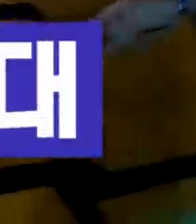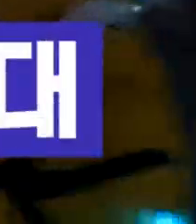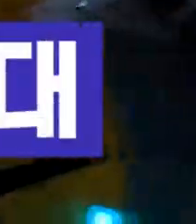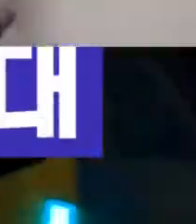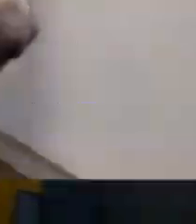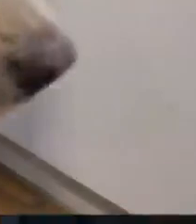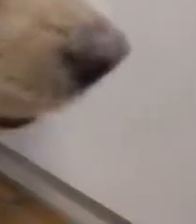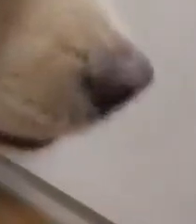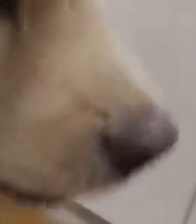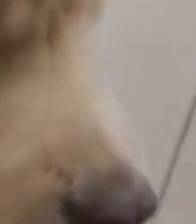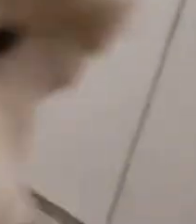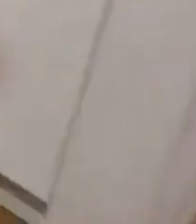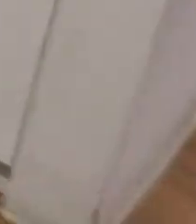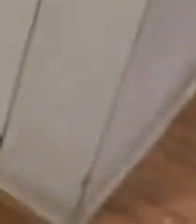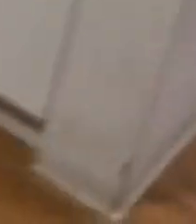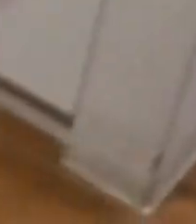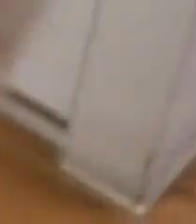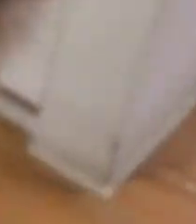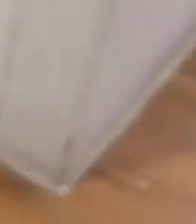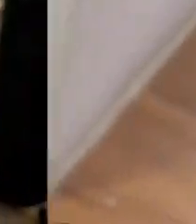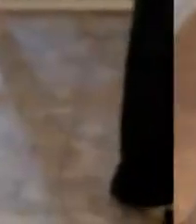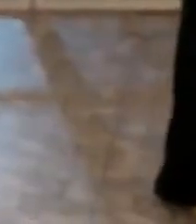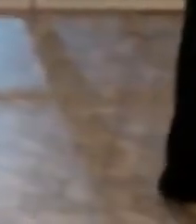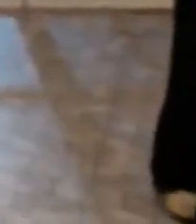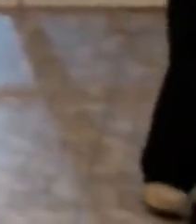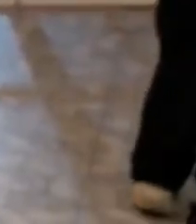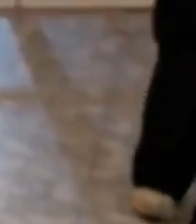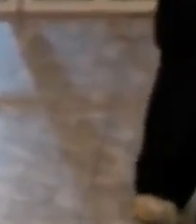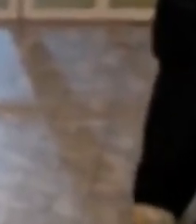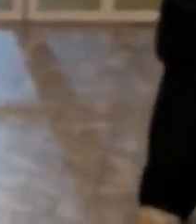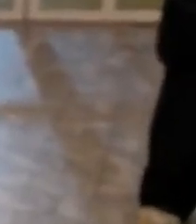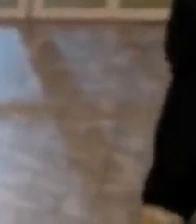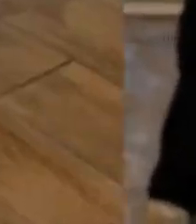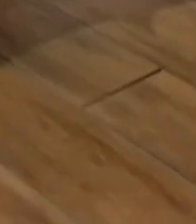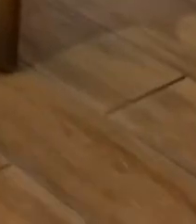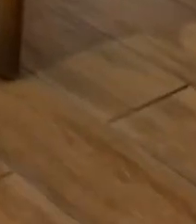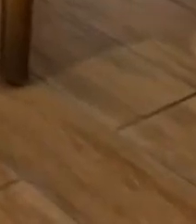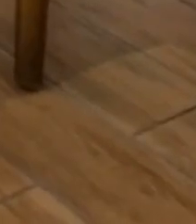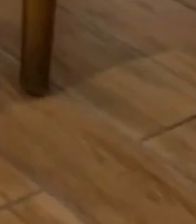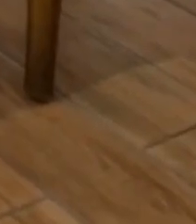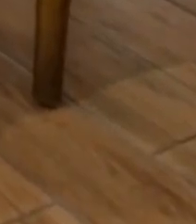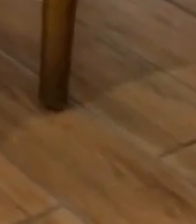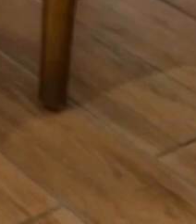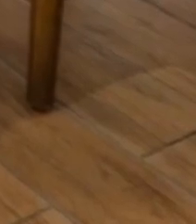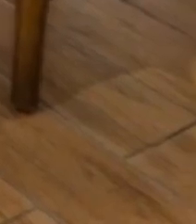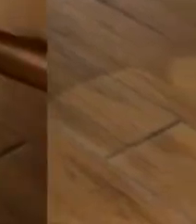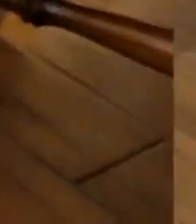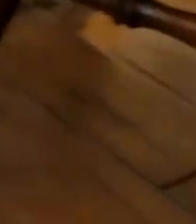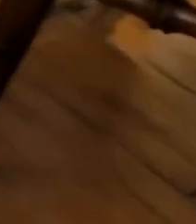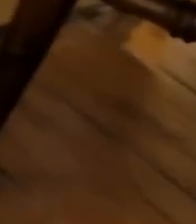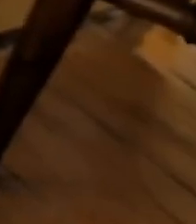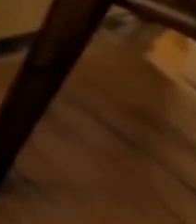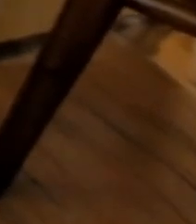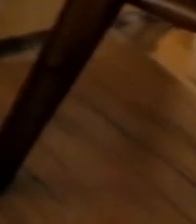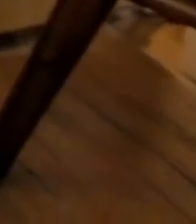가자 디 어 이로야